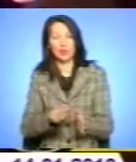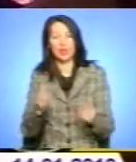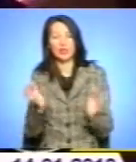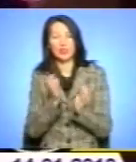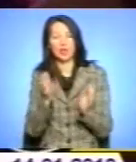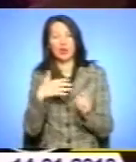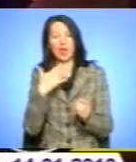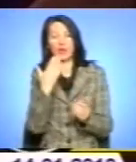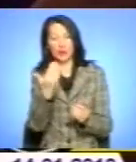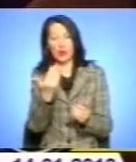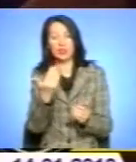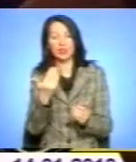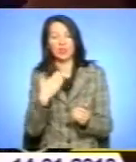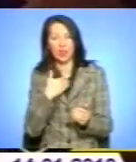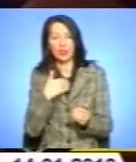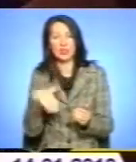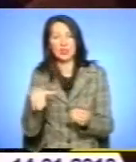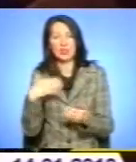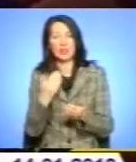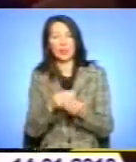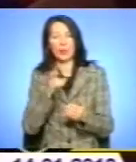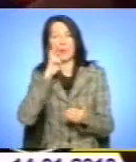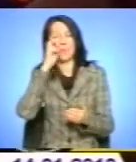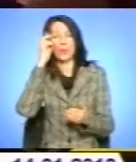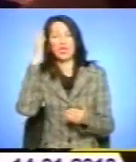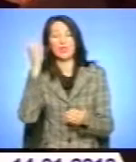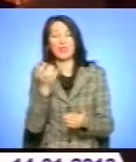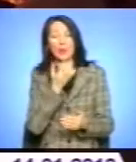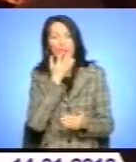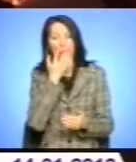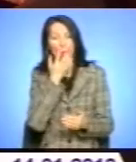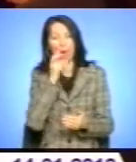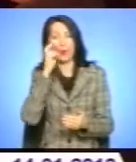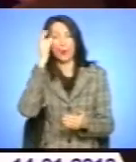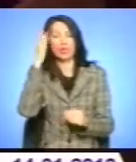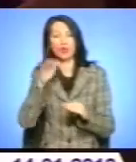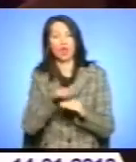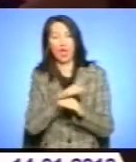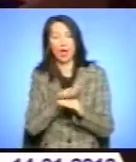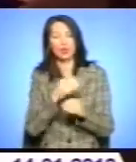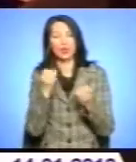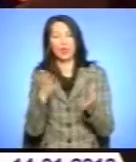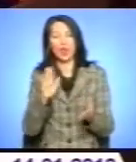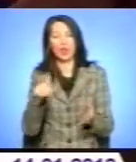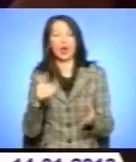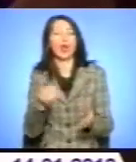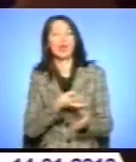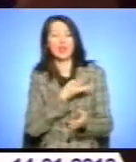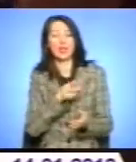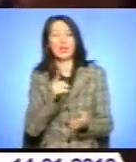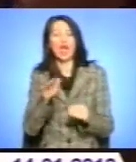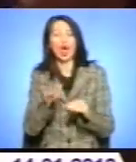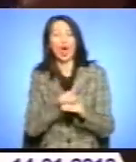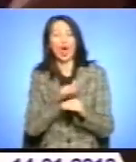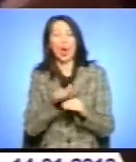нас, всіх вас своїм божественним теплом, божественною тою ласкою. І, звичайно, хай надихає на ті добрі